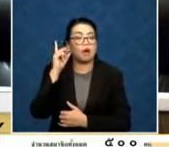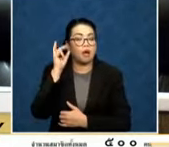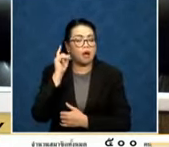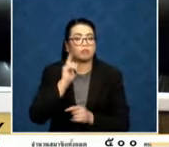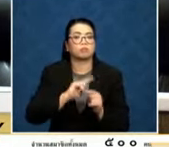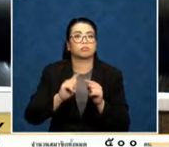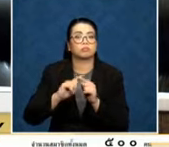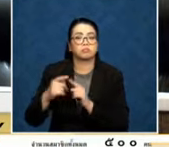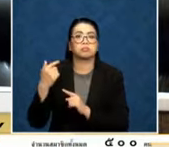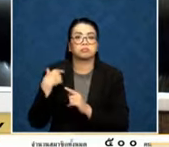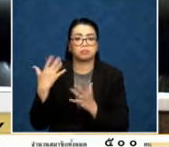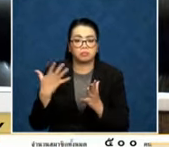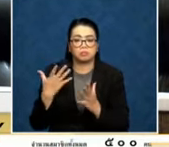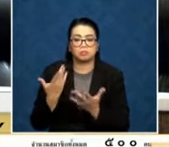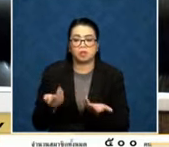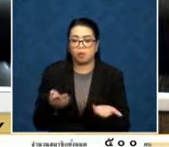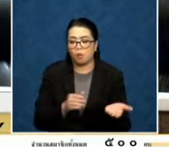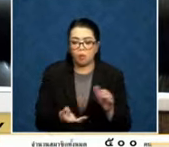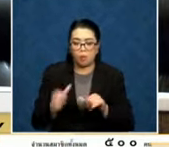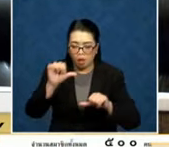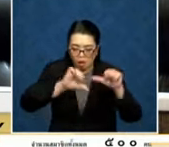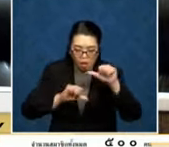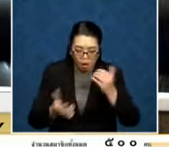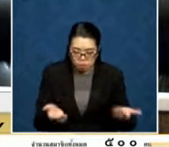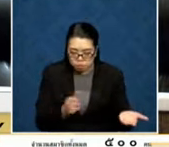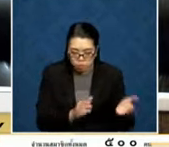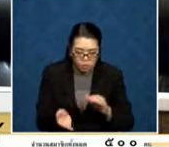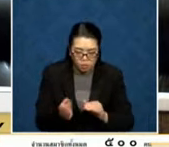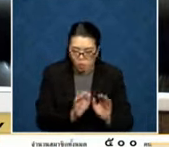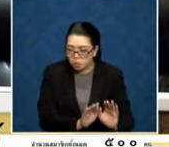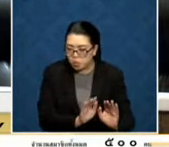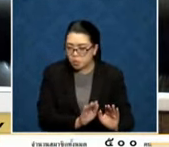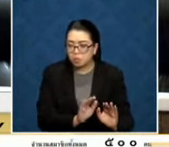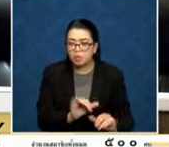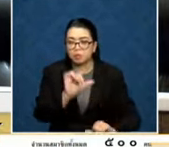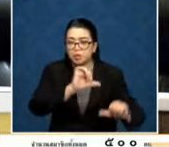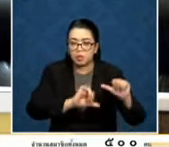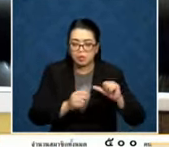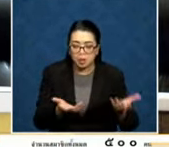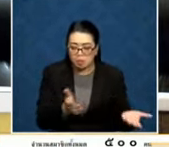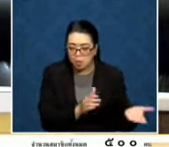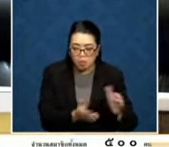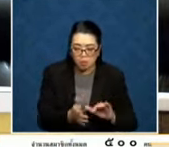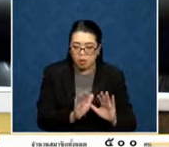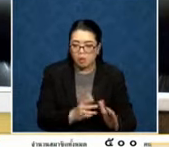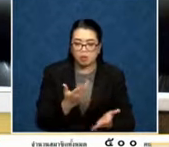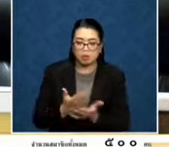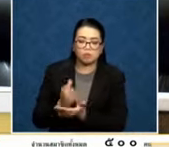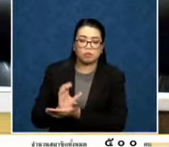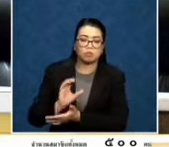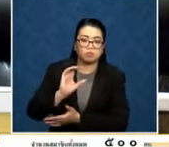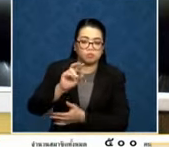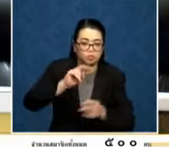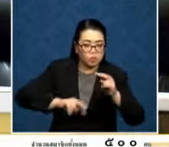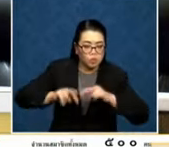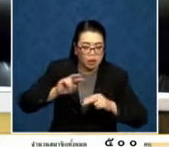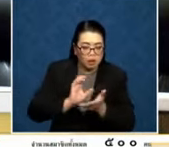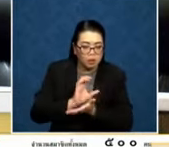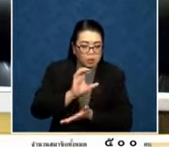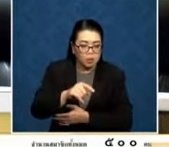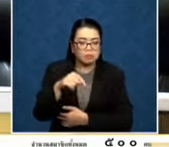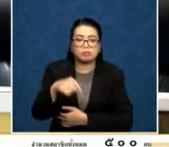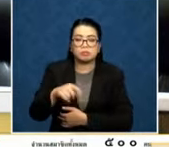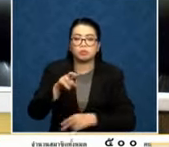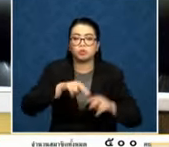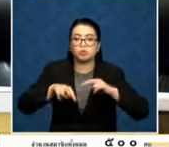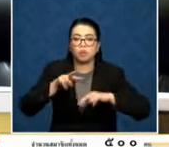มายว่ามีการฝังกบสารเคมีทั่วประเทศเราหลายแห่งนะครับสิ่งต่างๆเหล่านี้จัดสรรงบมาดูแลสิ่งต่างๆเหล่านี้น้อยมากเพราะฉะนั้น